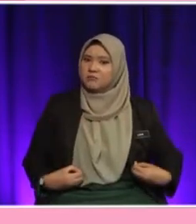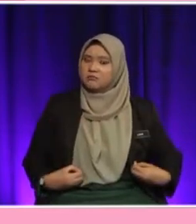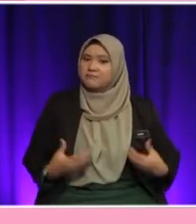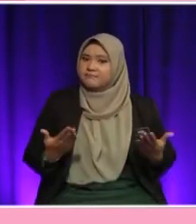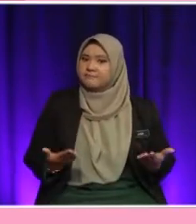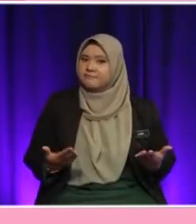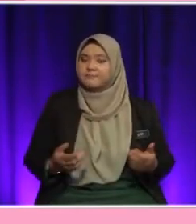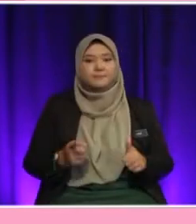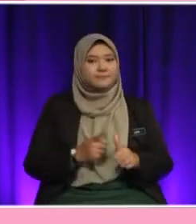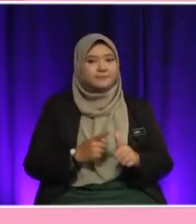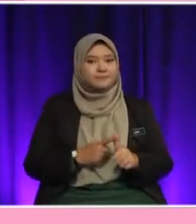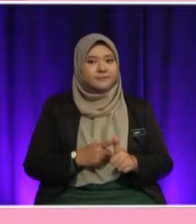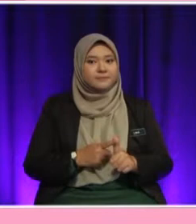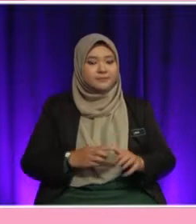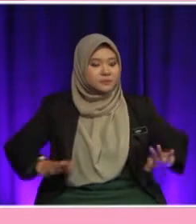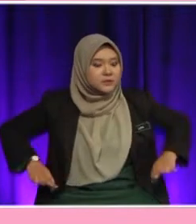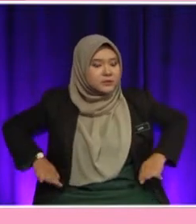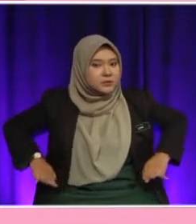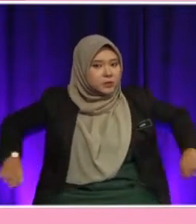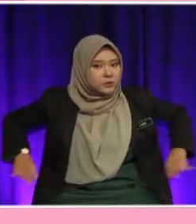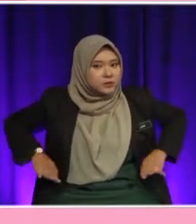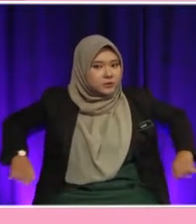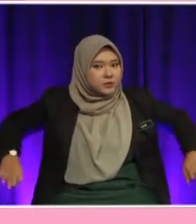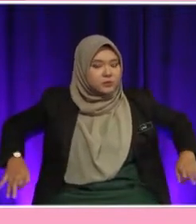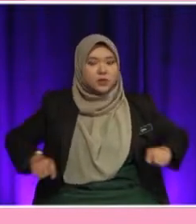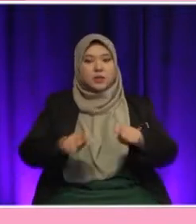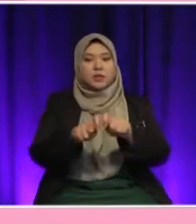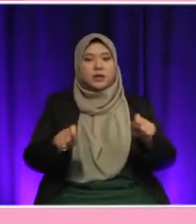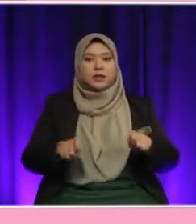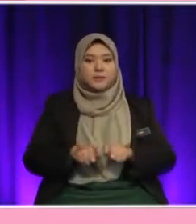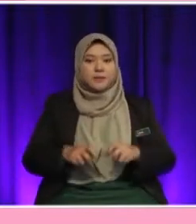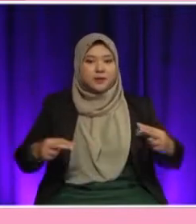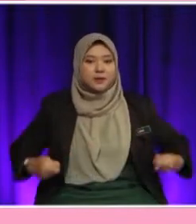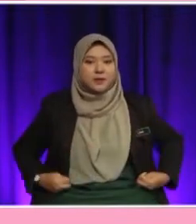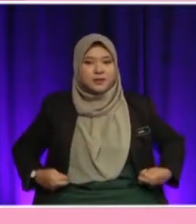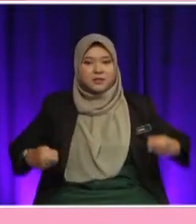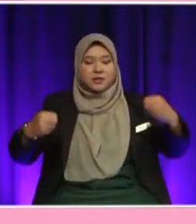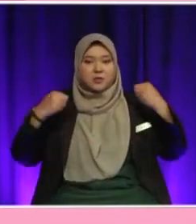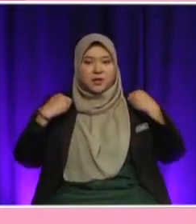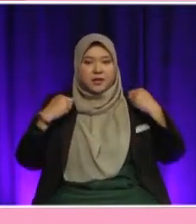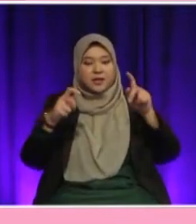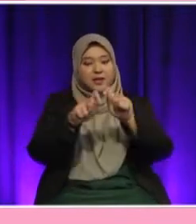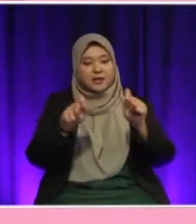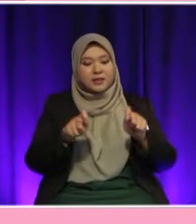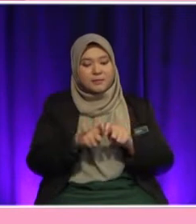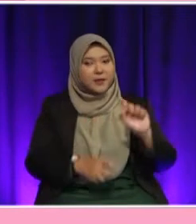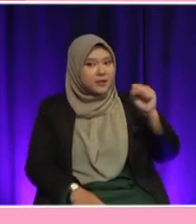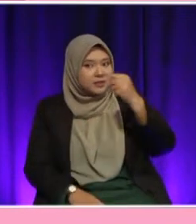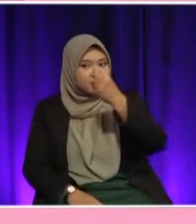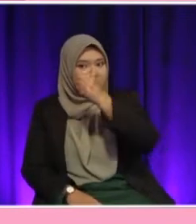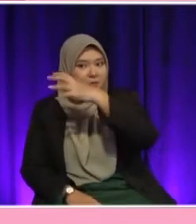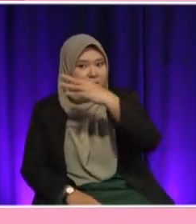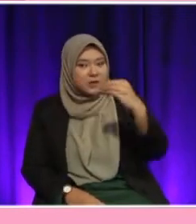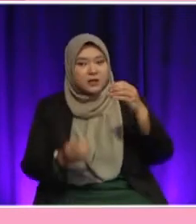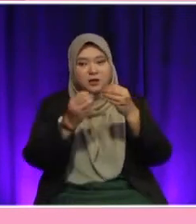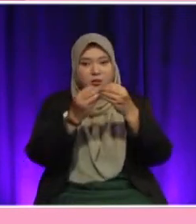pertama adalah tempat bersenyawaan Antara sperma dan ovum berlaku jadi kita udah belajar kasihan berkenaan dengan